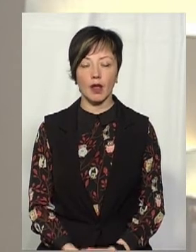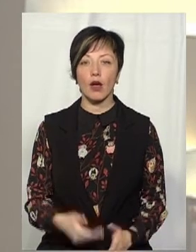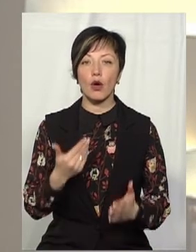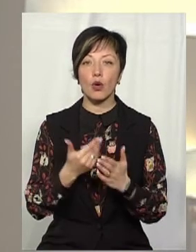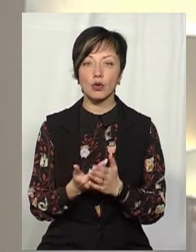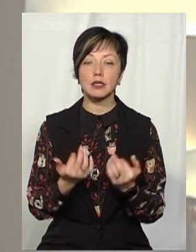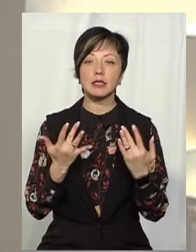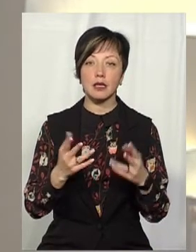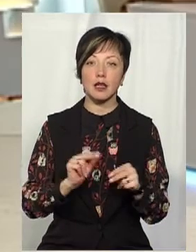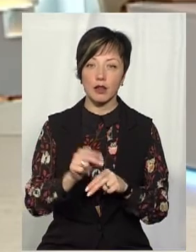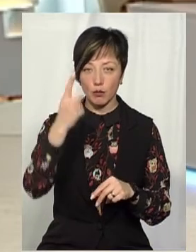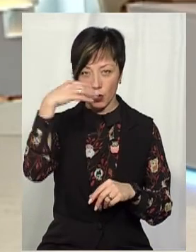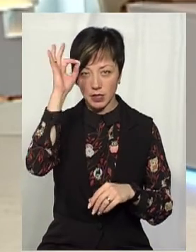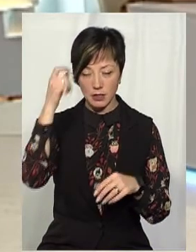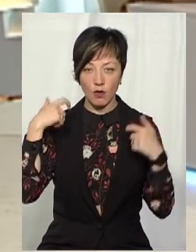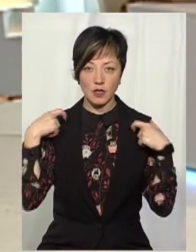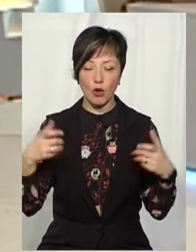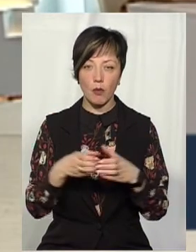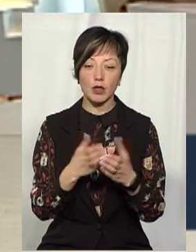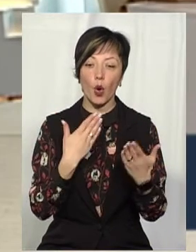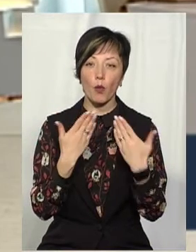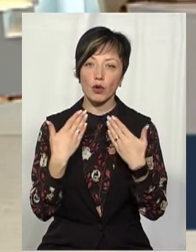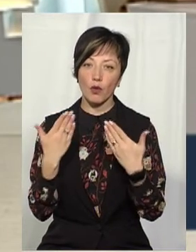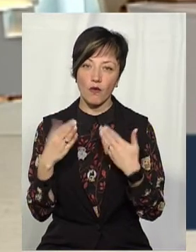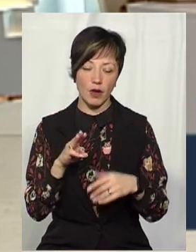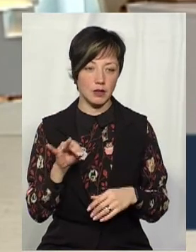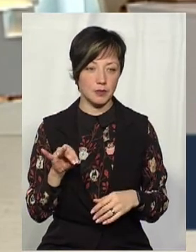Отож, наскільки навчені поліцейські офіцери громад комунікувати?